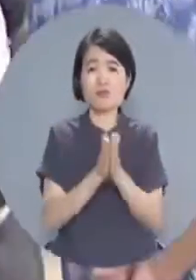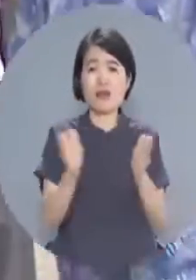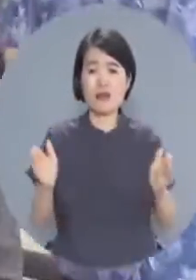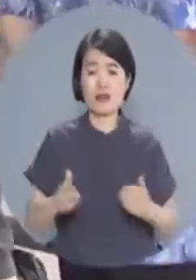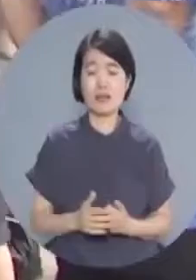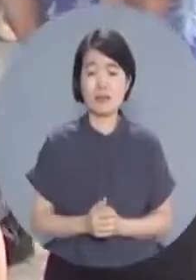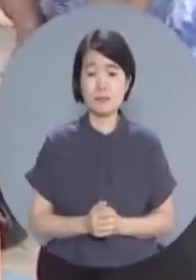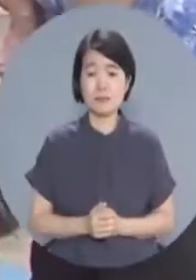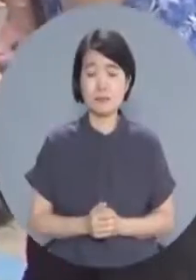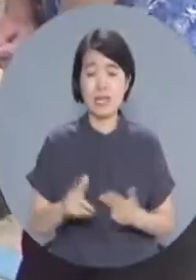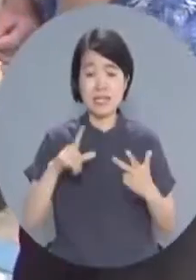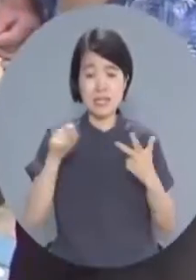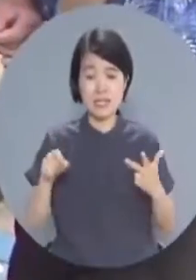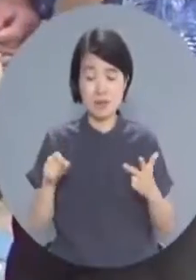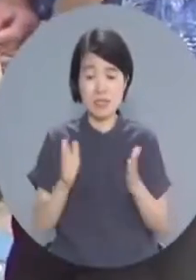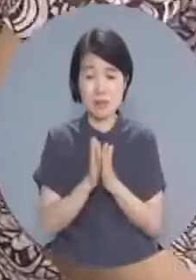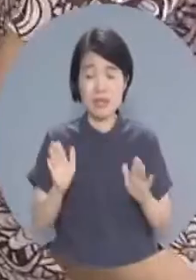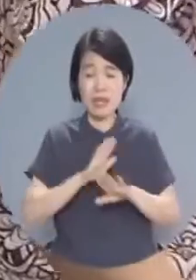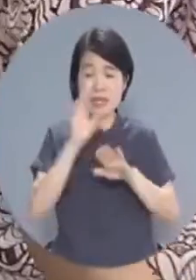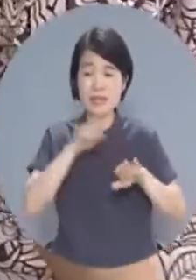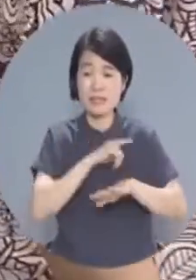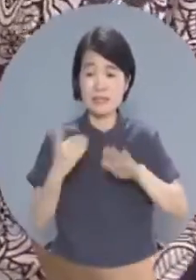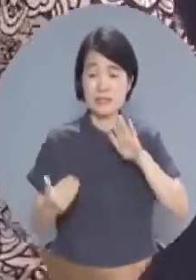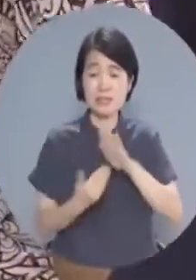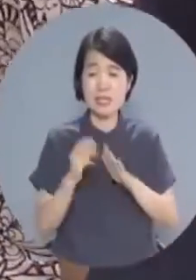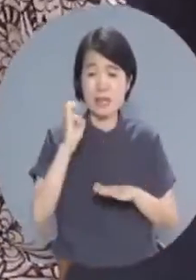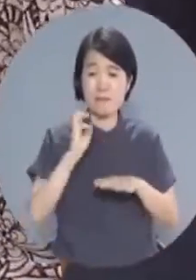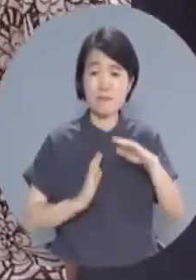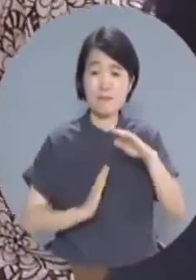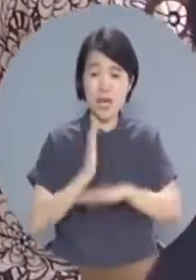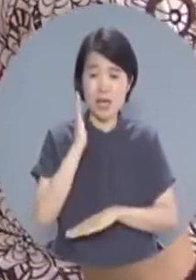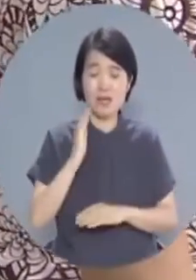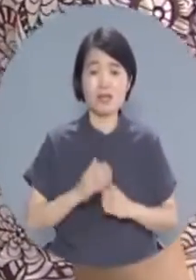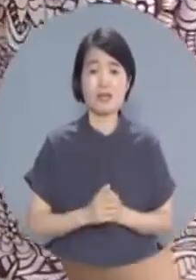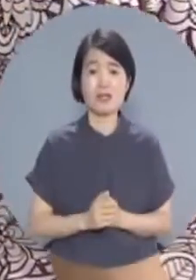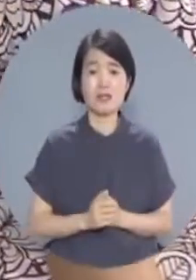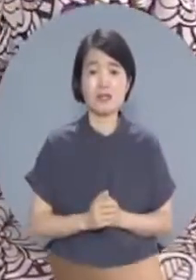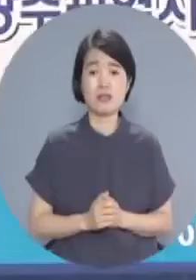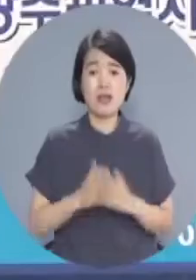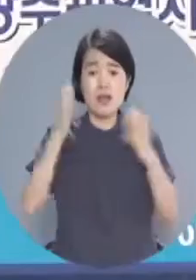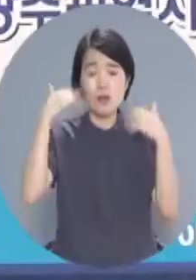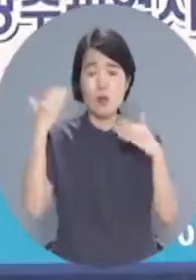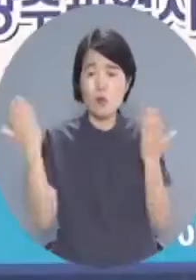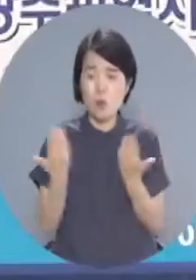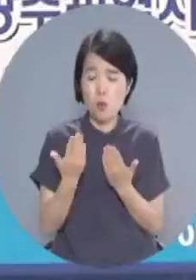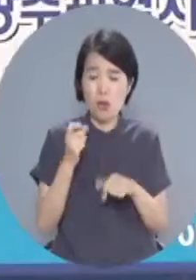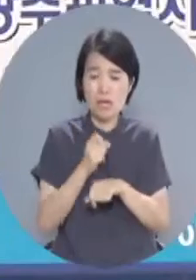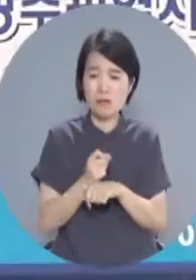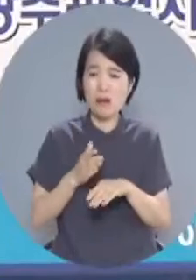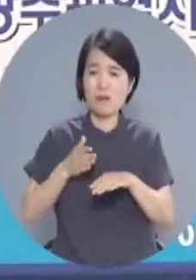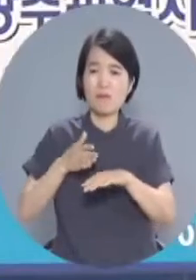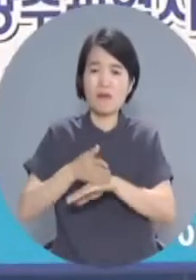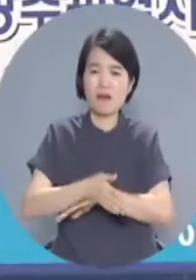시작됐습니다. 7월 들어서도 낮 최고 기온이 연일 30도를 넘기는 가운데 폭염에 대비한 행정의